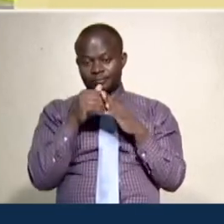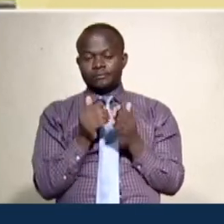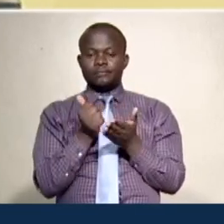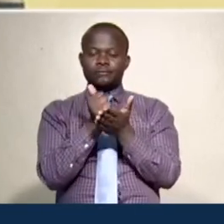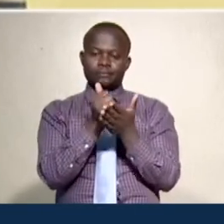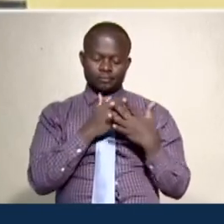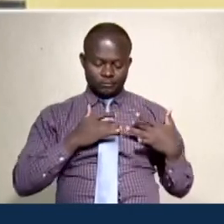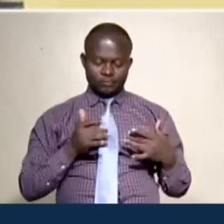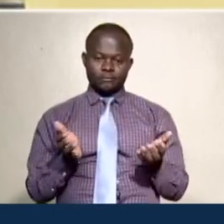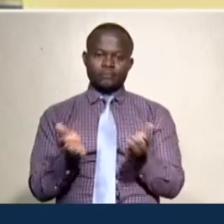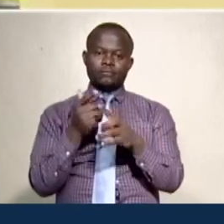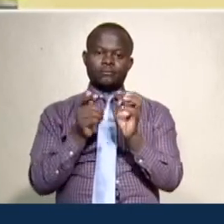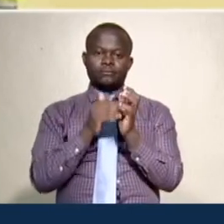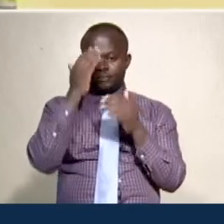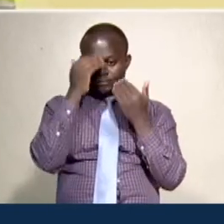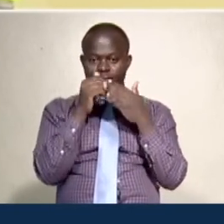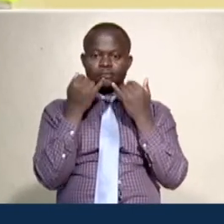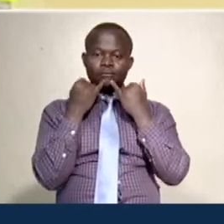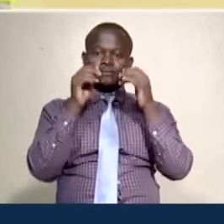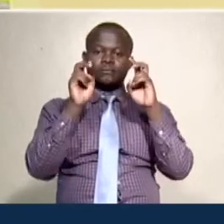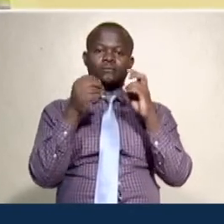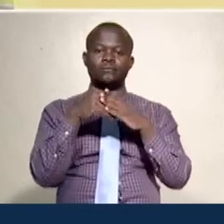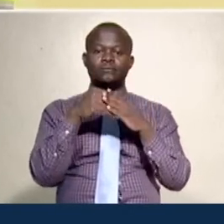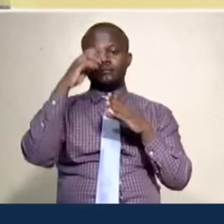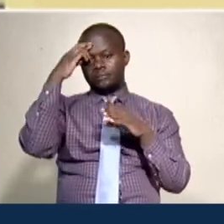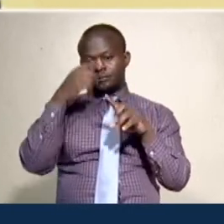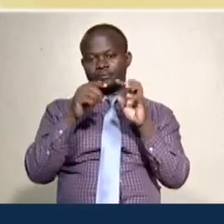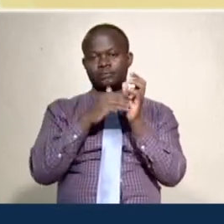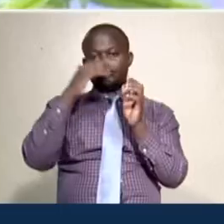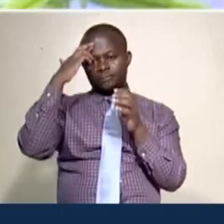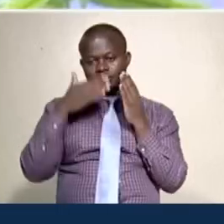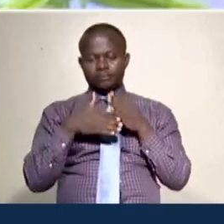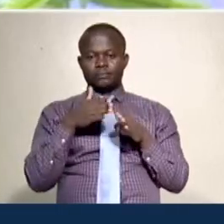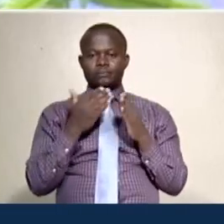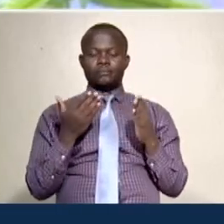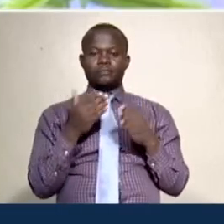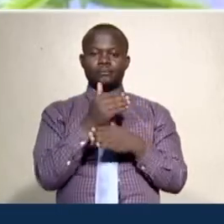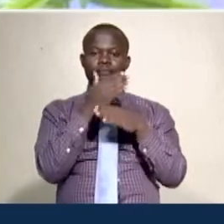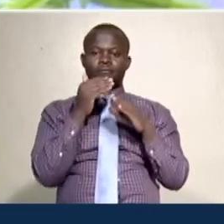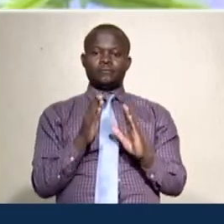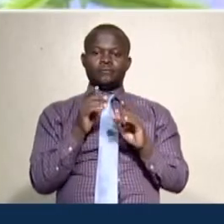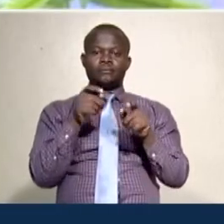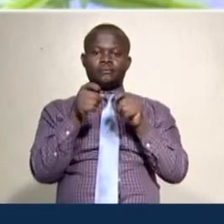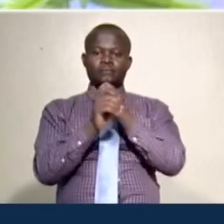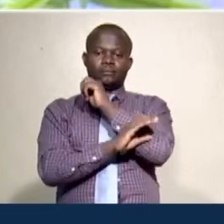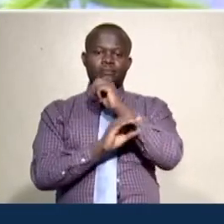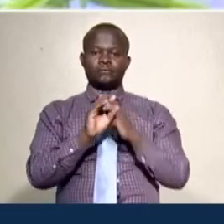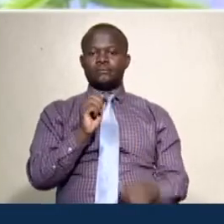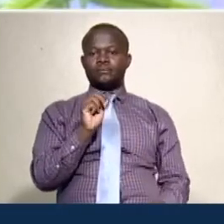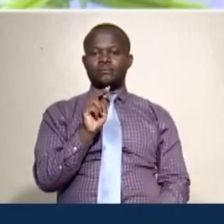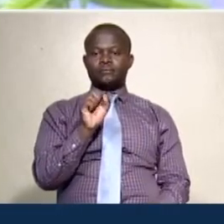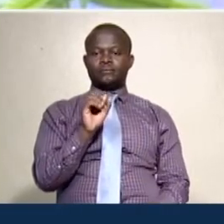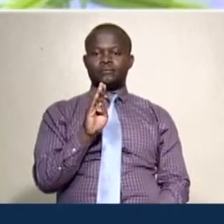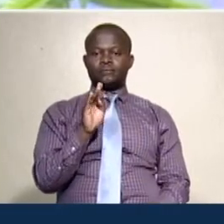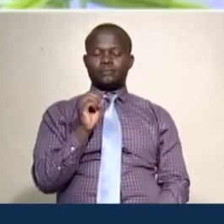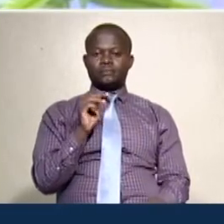ariko cyane cyane kugira ngo tubabwire ngo reka twibuka ariko twibuka no kwiyubaka. Minisitiri w'ubutegetsi bw'igihugu Musabyimana Jean Claude